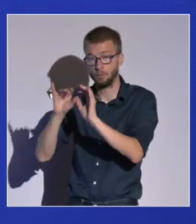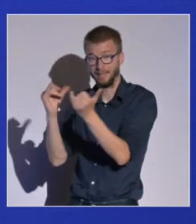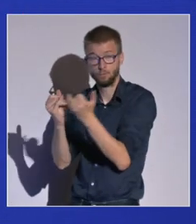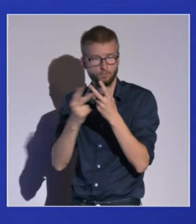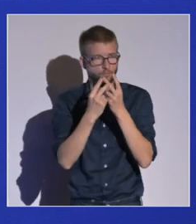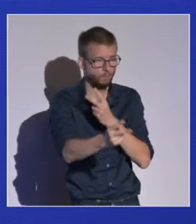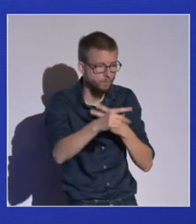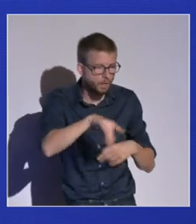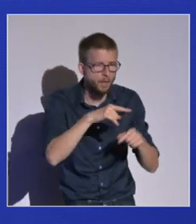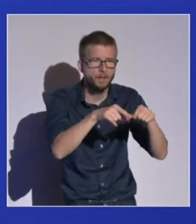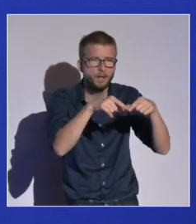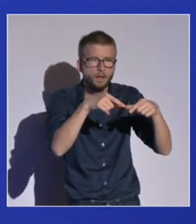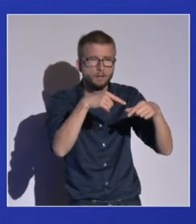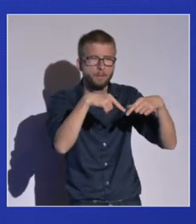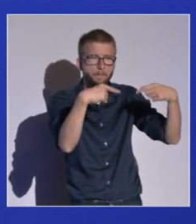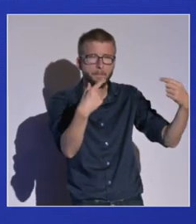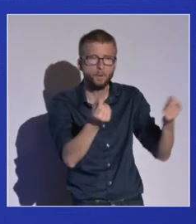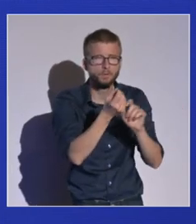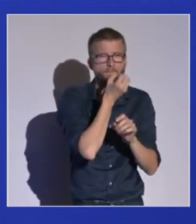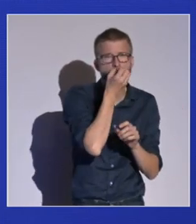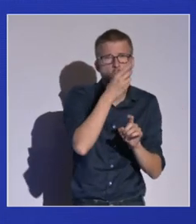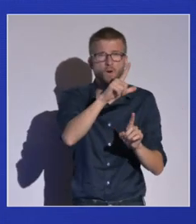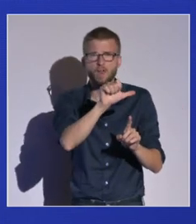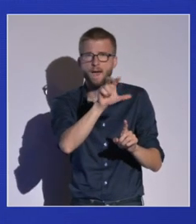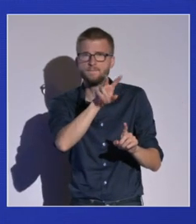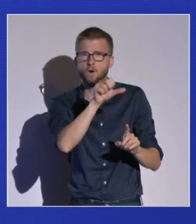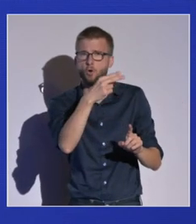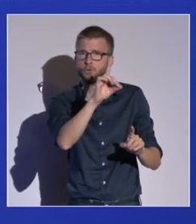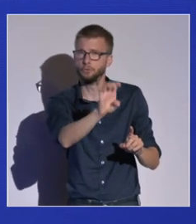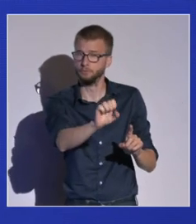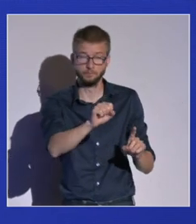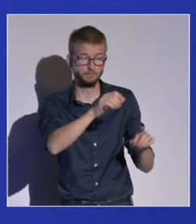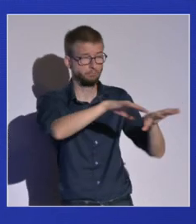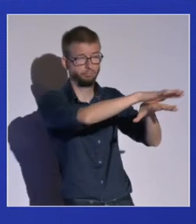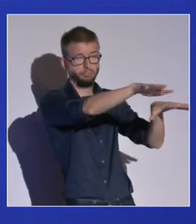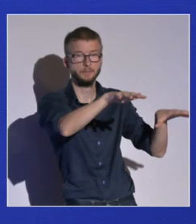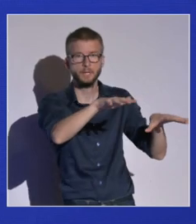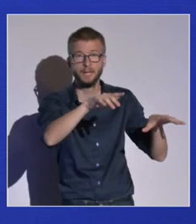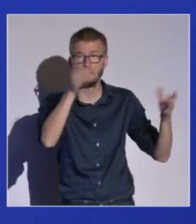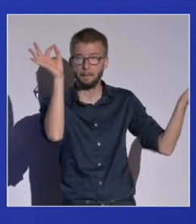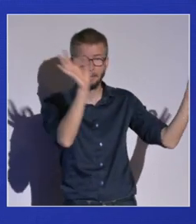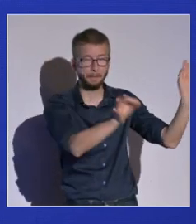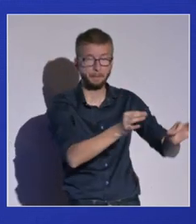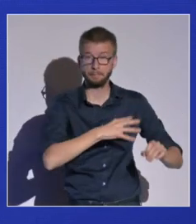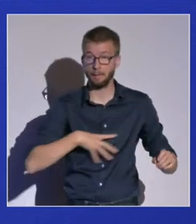avait des lavandes, il y avait des milliers d'abeilles, pas des centaines, des milliers d'abeilles.